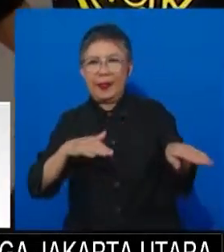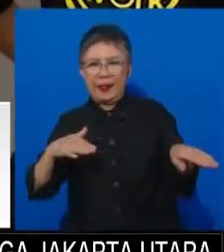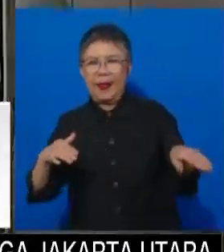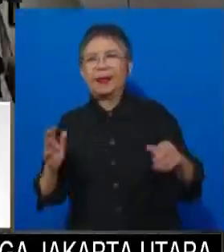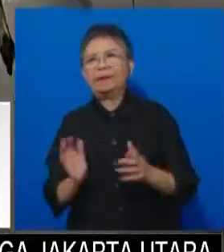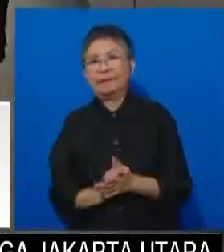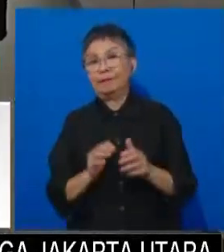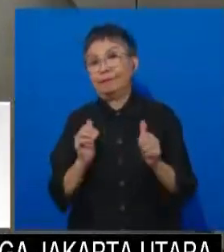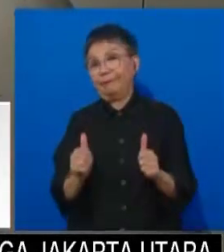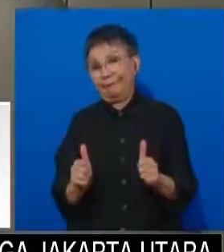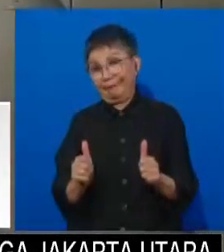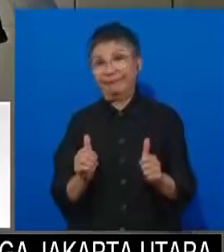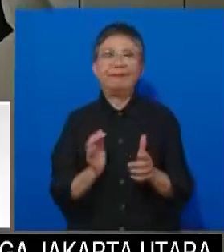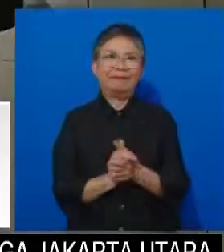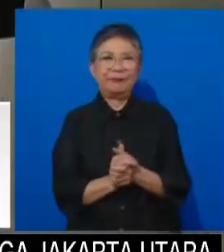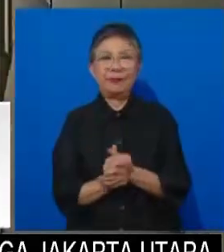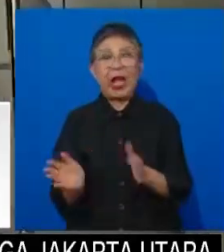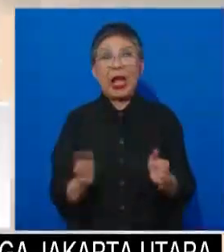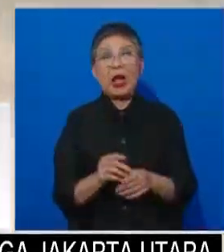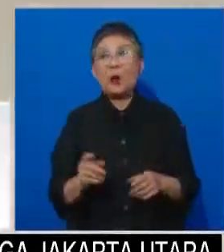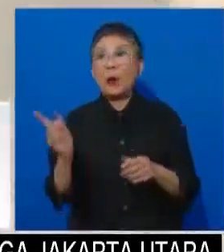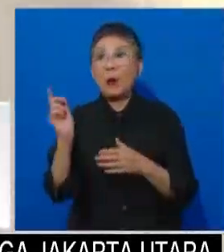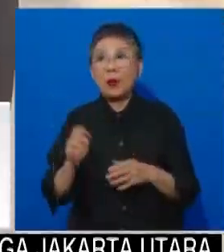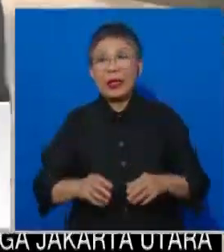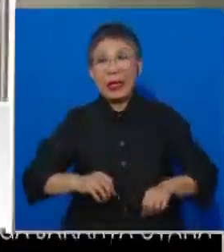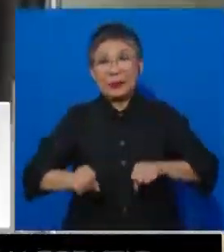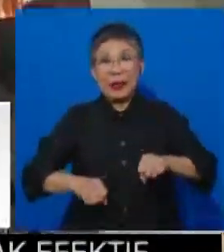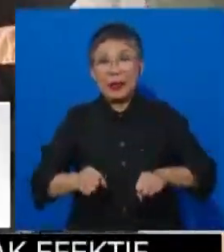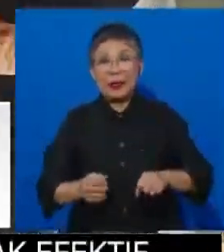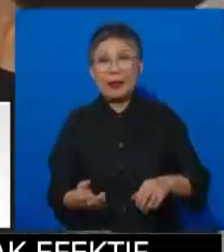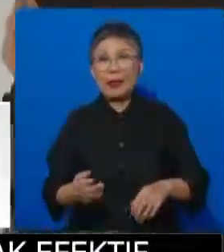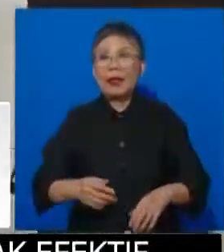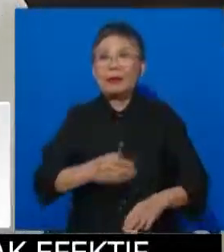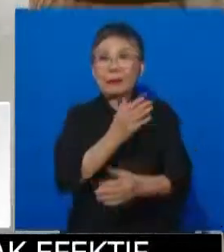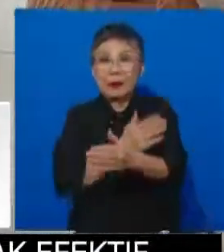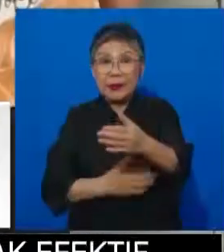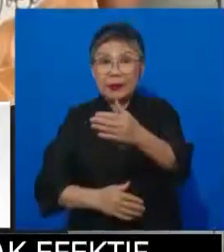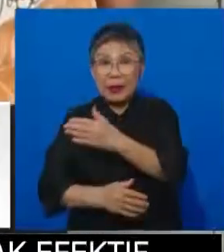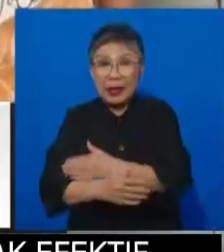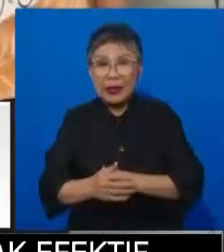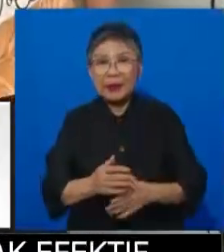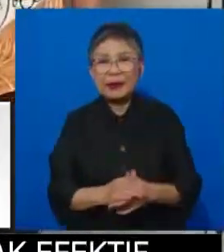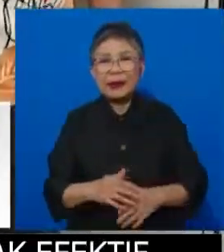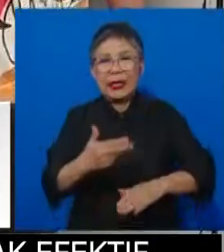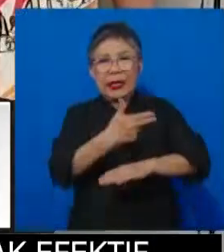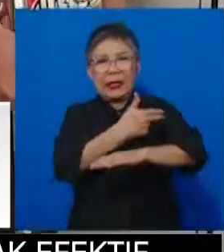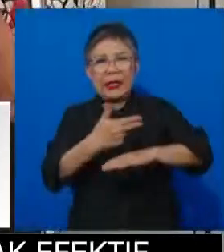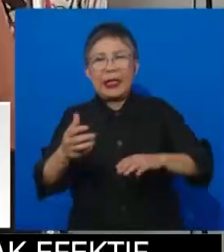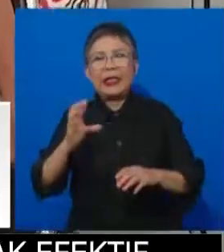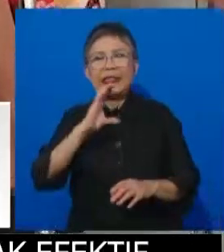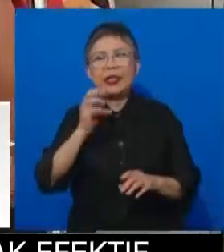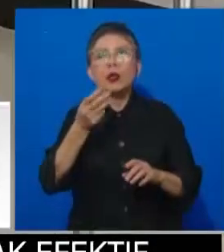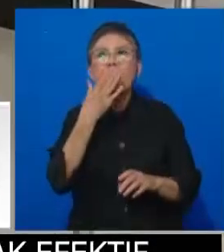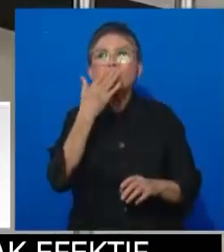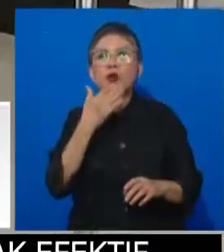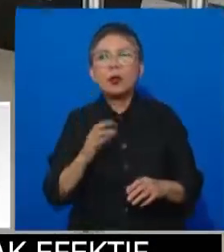biasanya. Sementara bagi Budi, pesepeda sekaligus penyandang disabilitas ini, kehadiran LRT dari Cibubur dan Bekasi